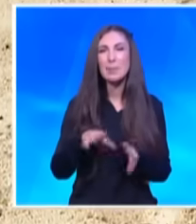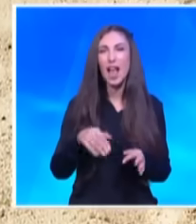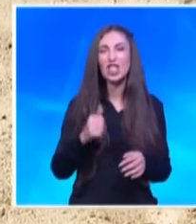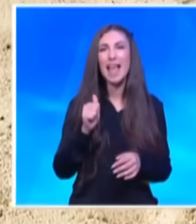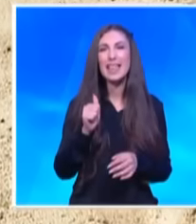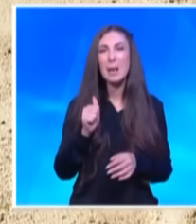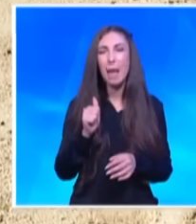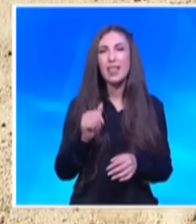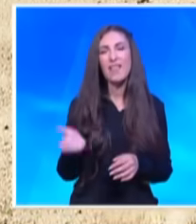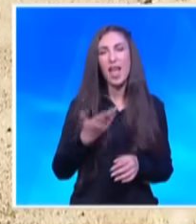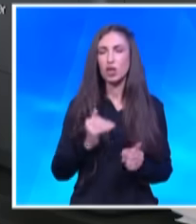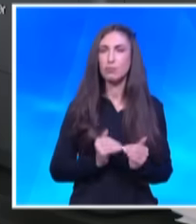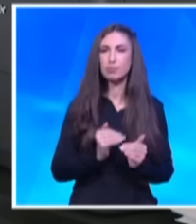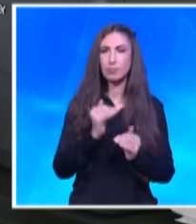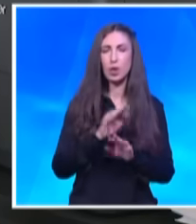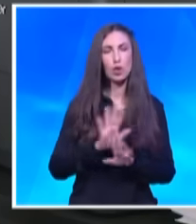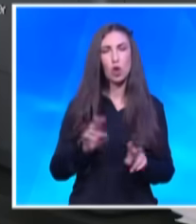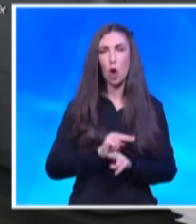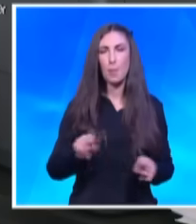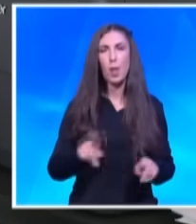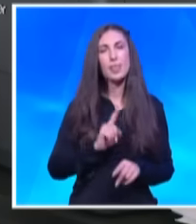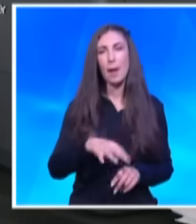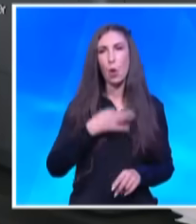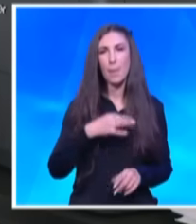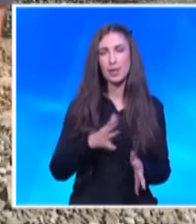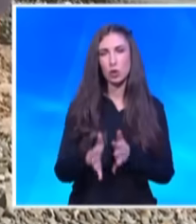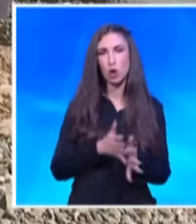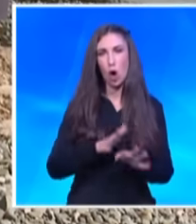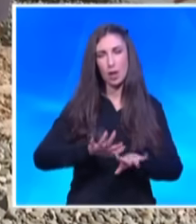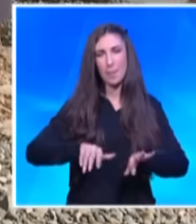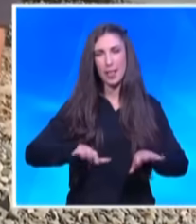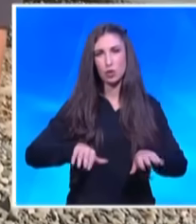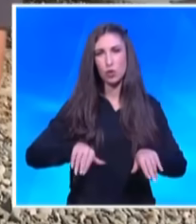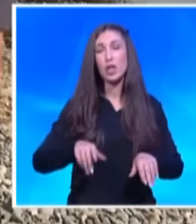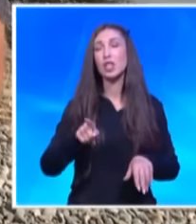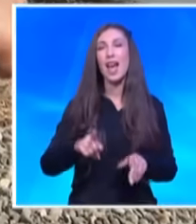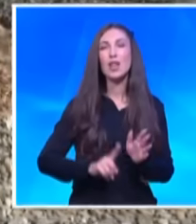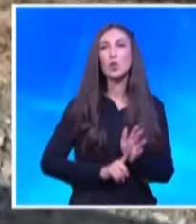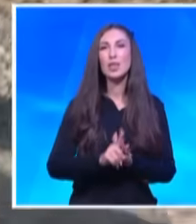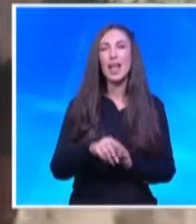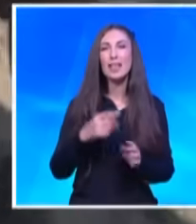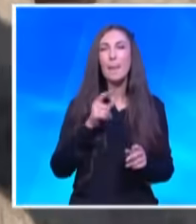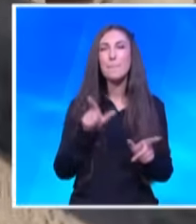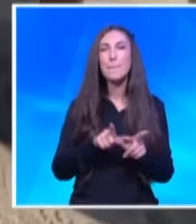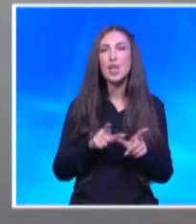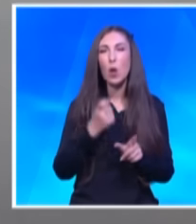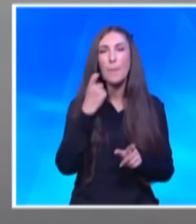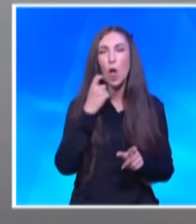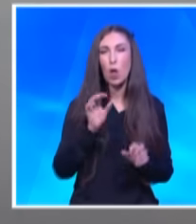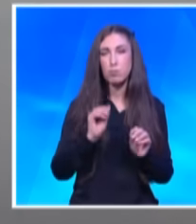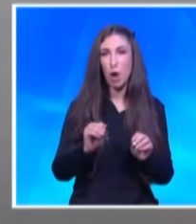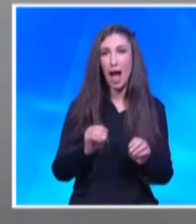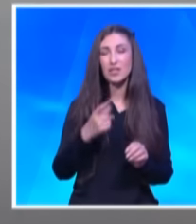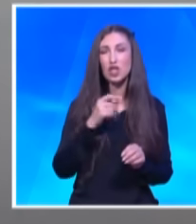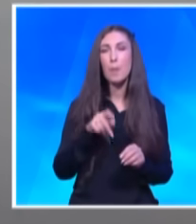вече е в норми и няма никаква опасност за хората плажуващите. А резултатите, представени от микробиолога Сергей Иванов, показват,